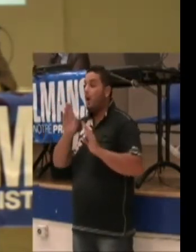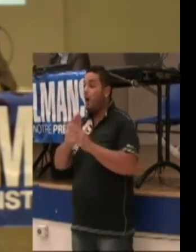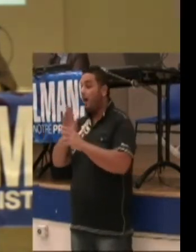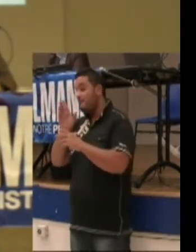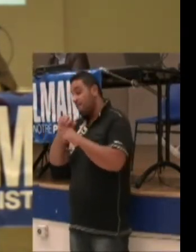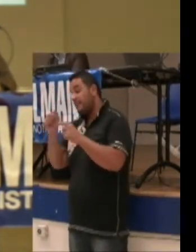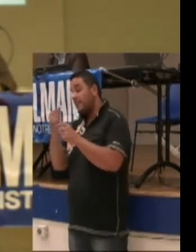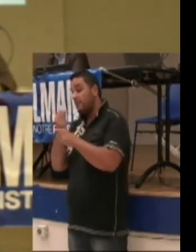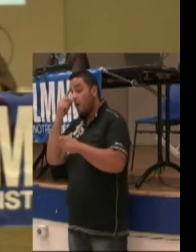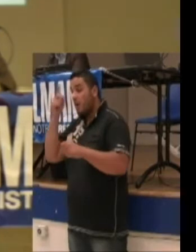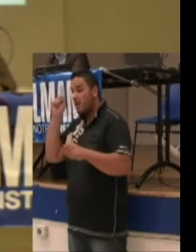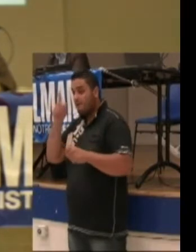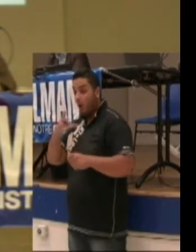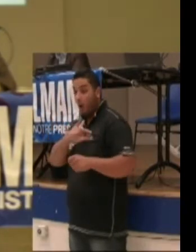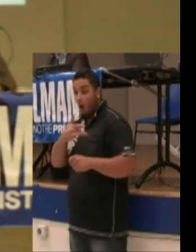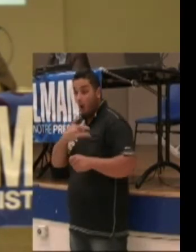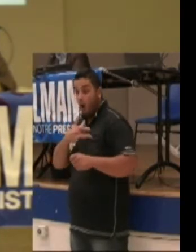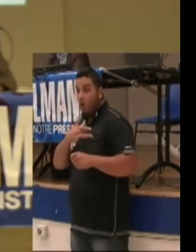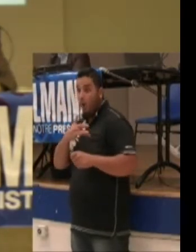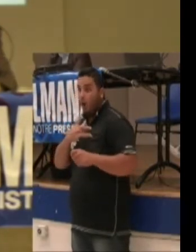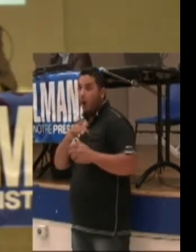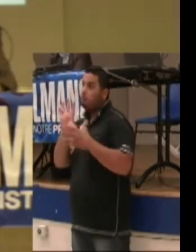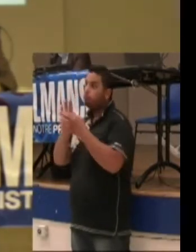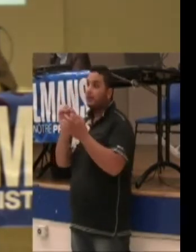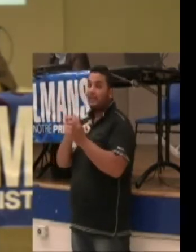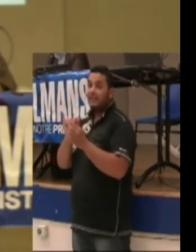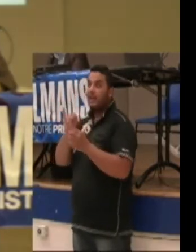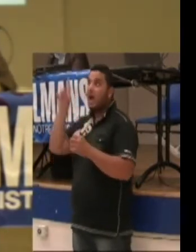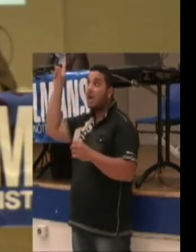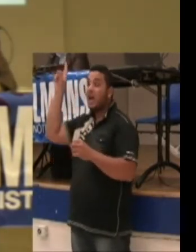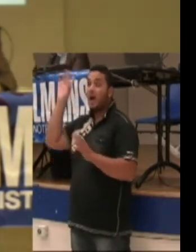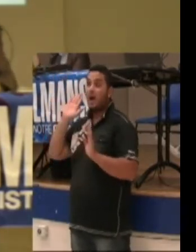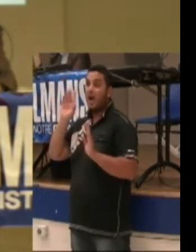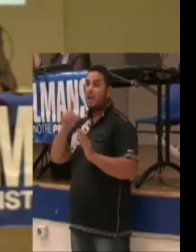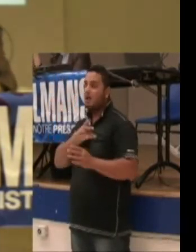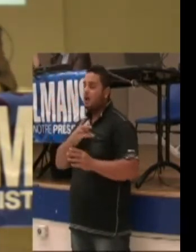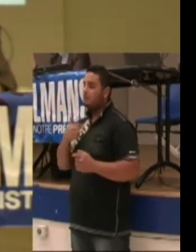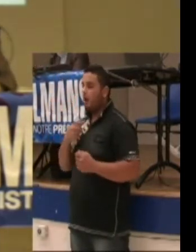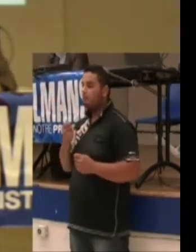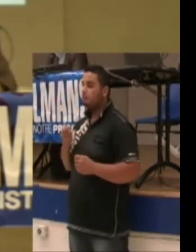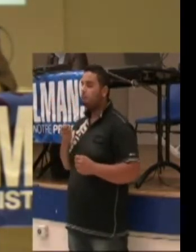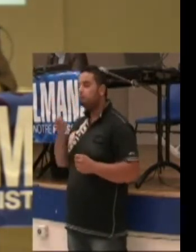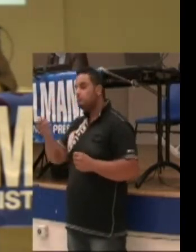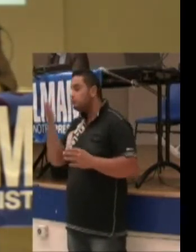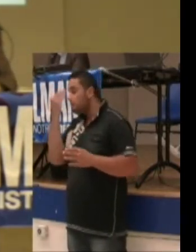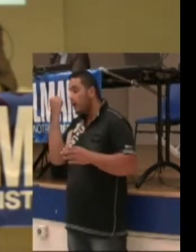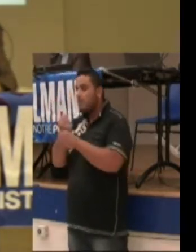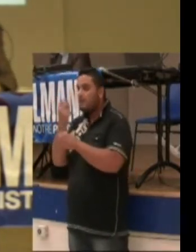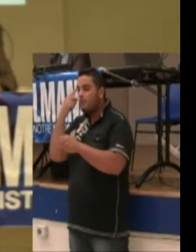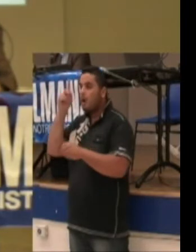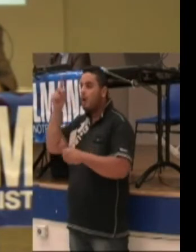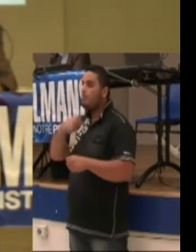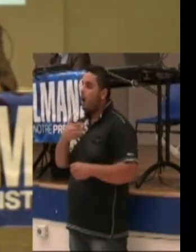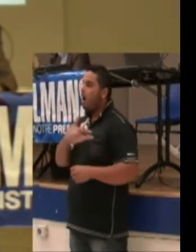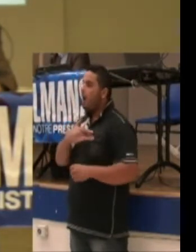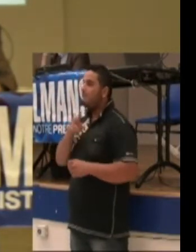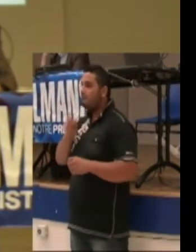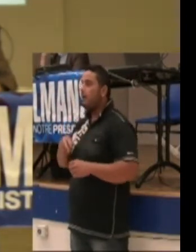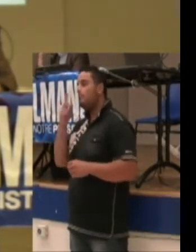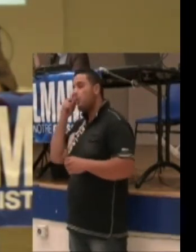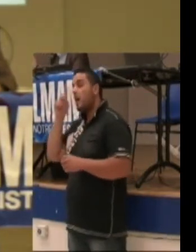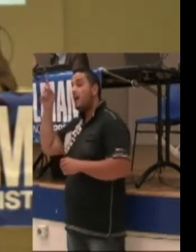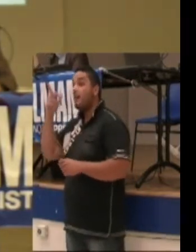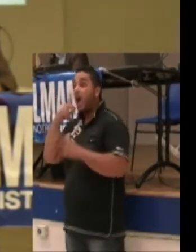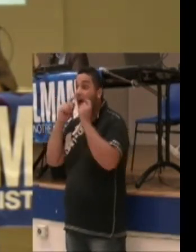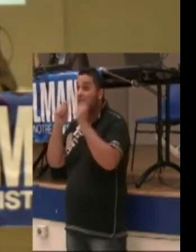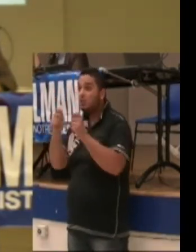chemin. Et si le shaitan, il rentre au milieu du chemin, il va te dévier de ta niya initiale, de ton intention initiale. Ok? Je